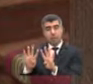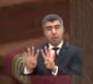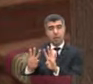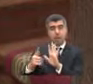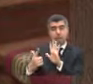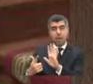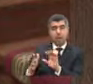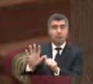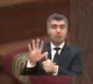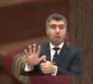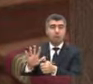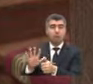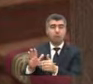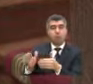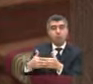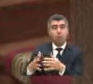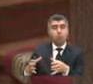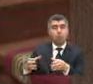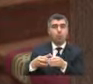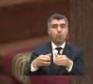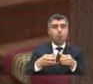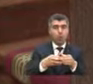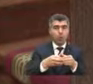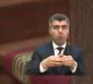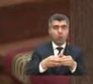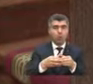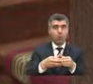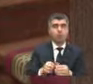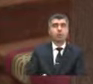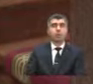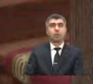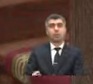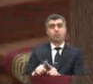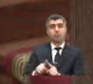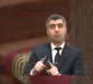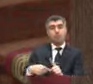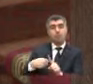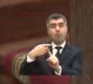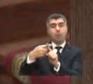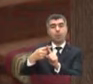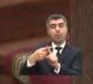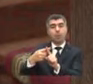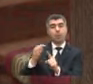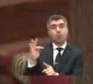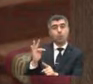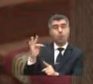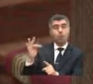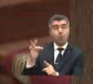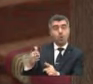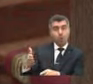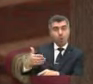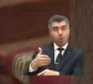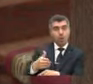ما بقاوش لي ميم كونتيتي، ولاو كيتجمعوا. بلي تزاد لو طوناج لانه ولا الحوت مزيان وداك الشيء،